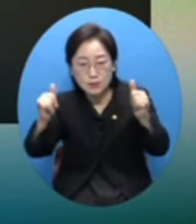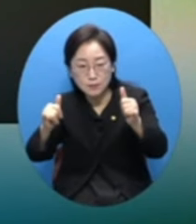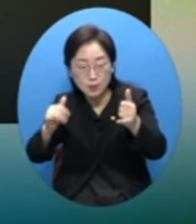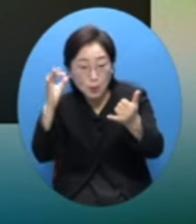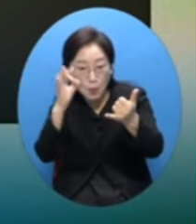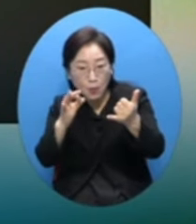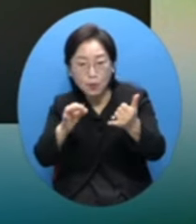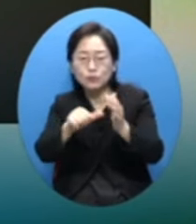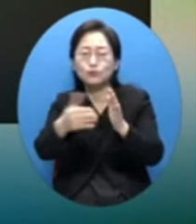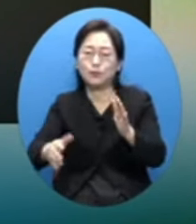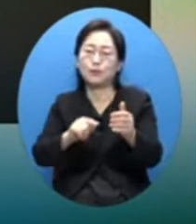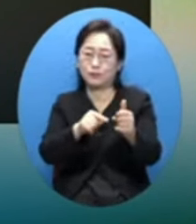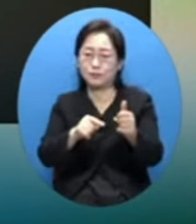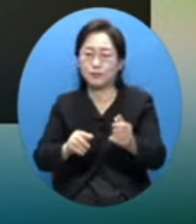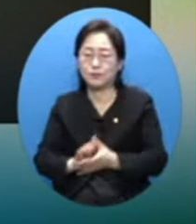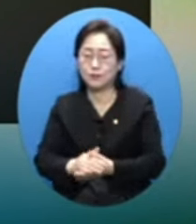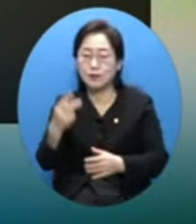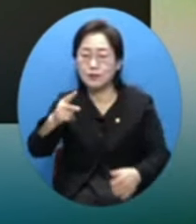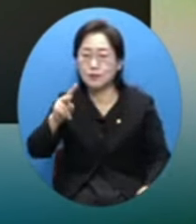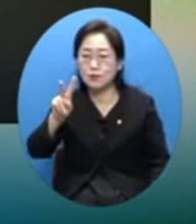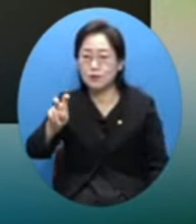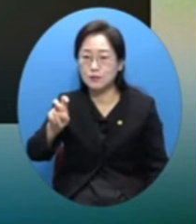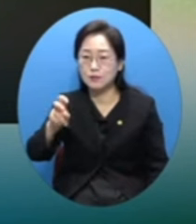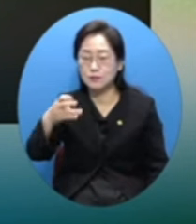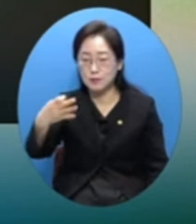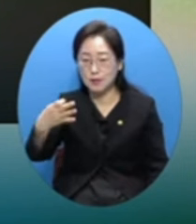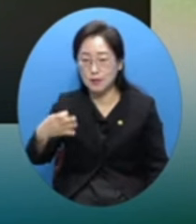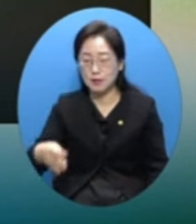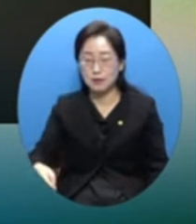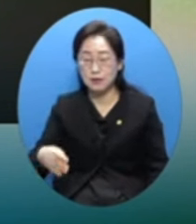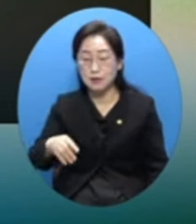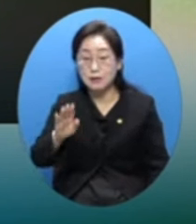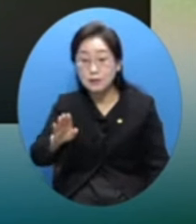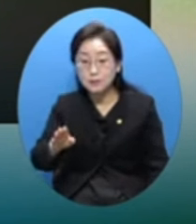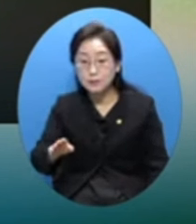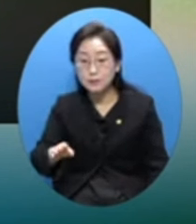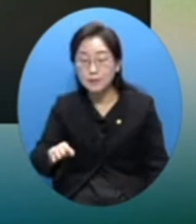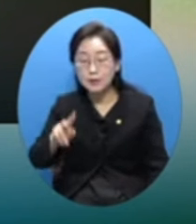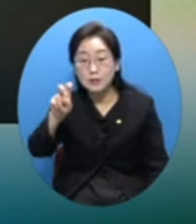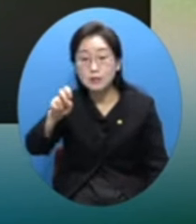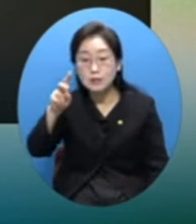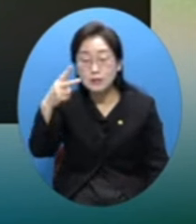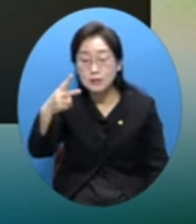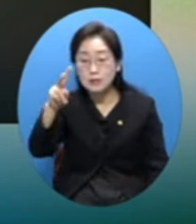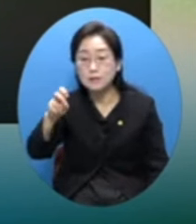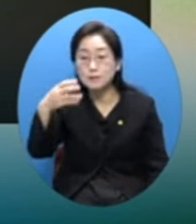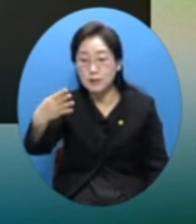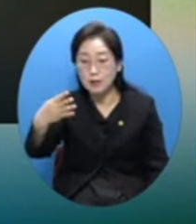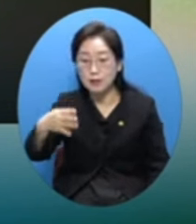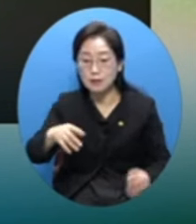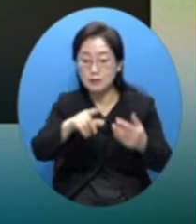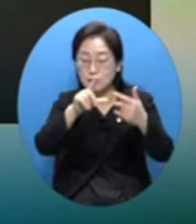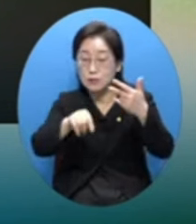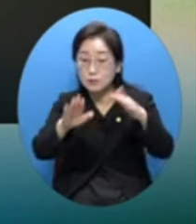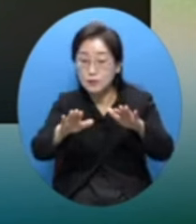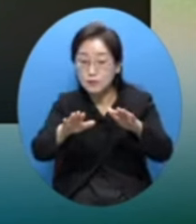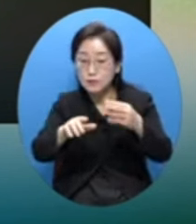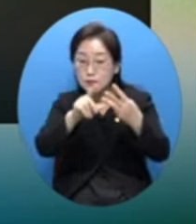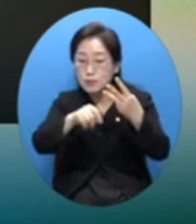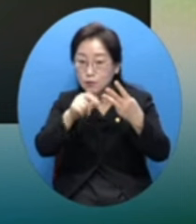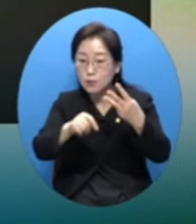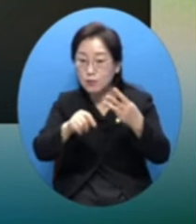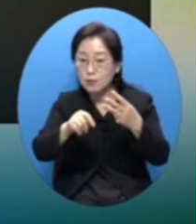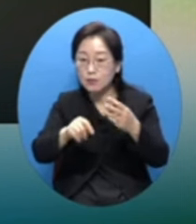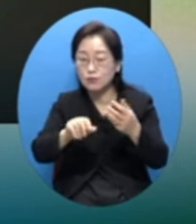알려주면서 2024년 3월 11일 78세를 일교을 따 때까지 많은 사람들에게 꿈과 희망을 나눠주고 그런 세상을